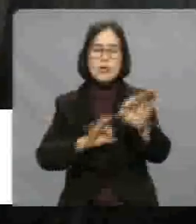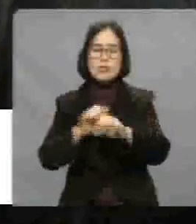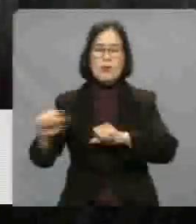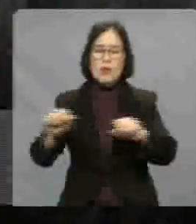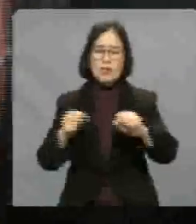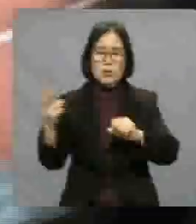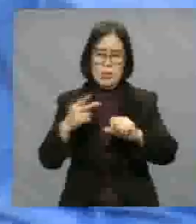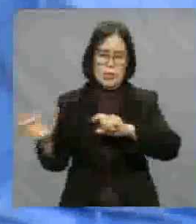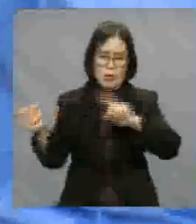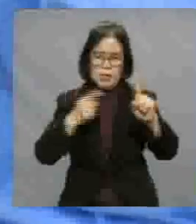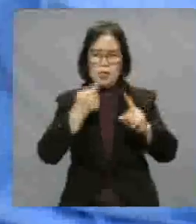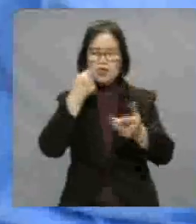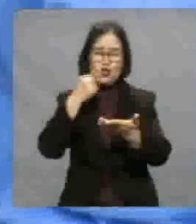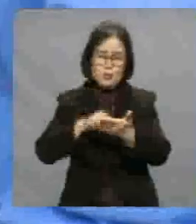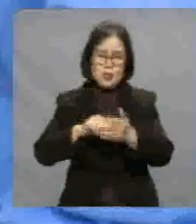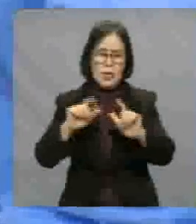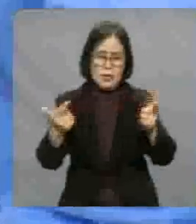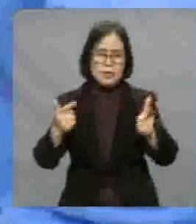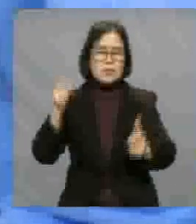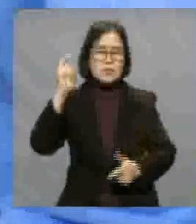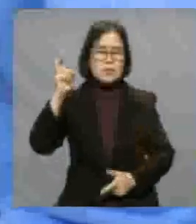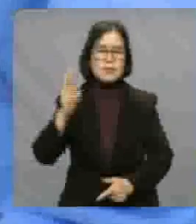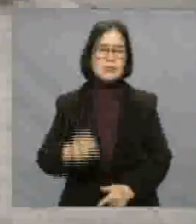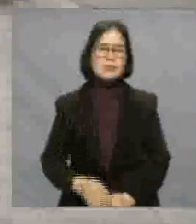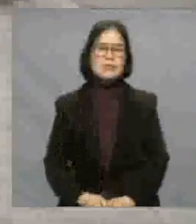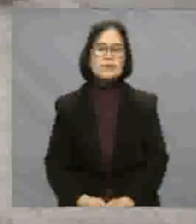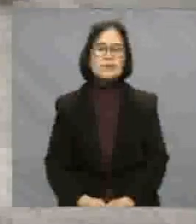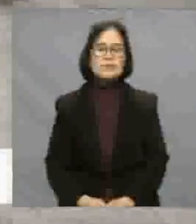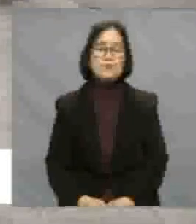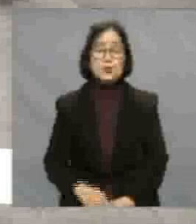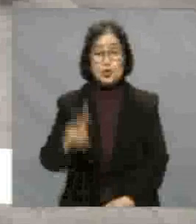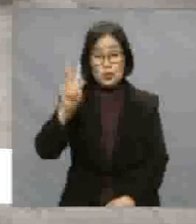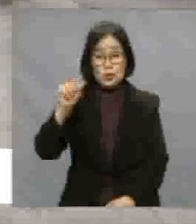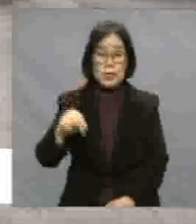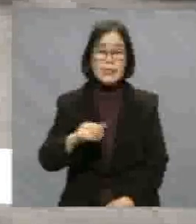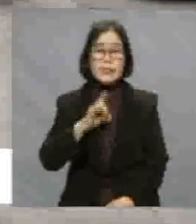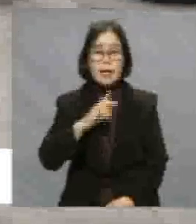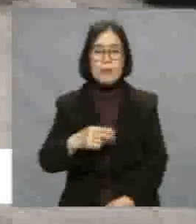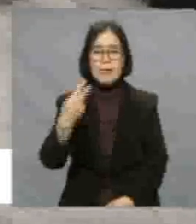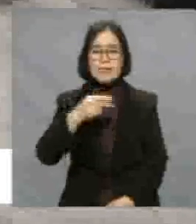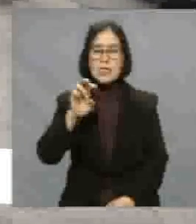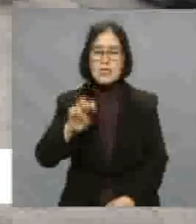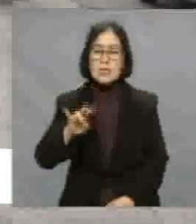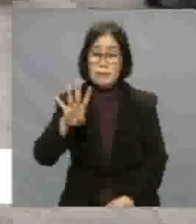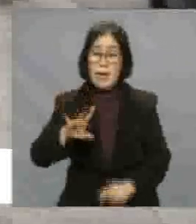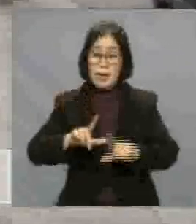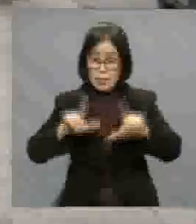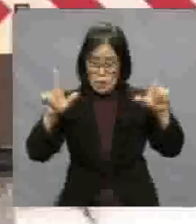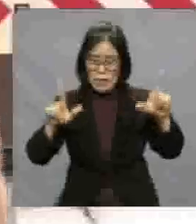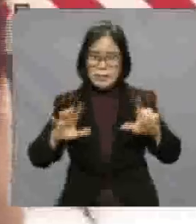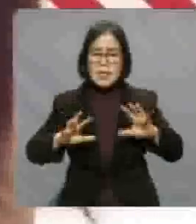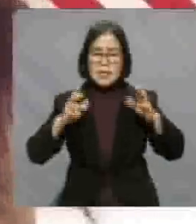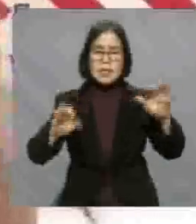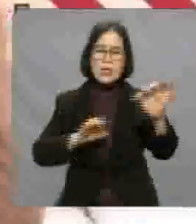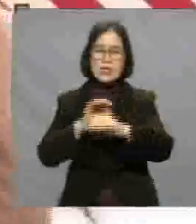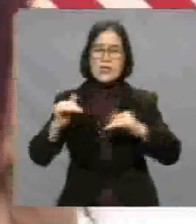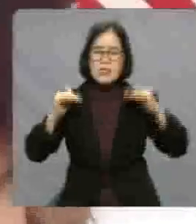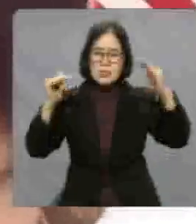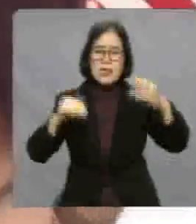재개 과정이 쉽지 않을 것으로 내다보았습니다. 유엔은 다만 2024년에는 세계 경제